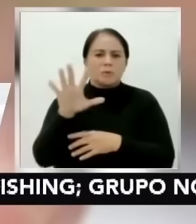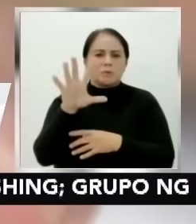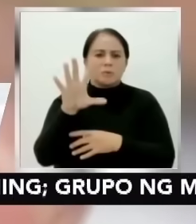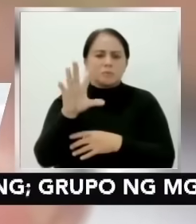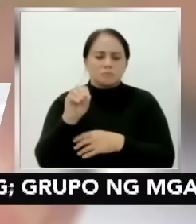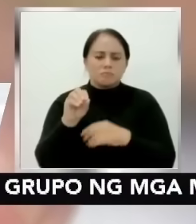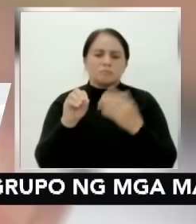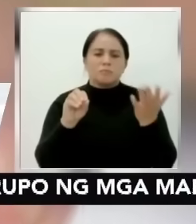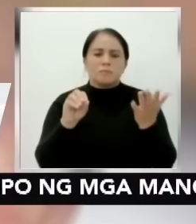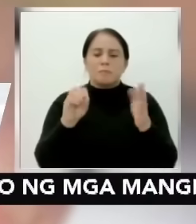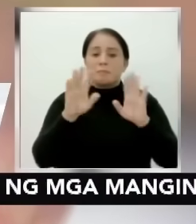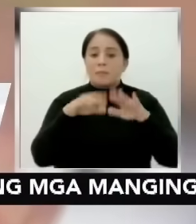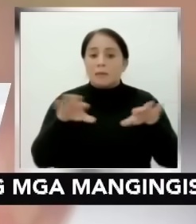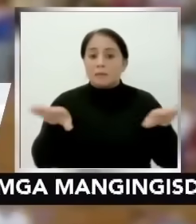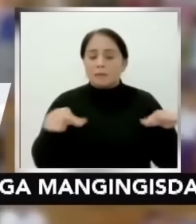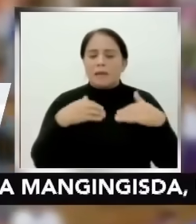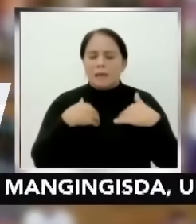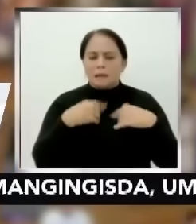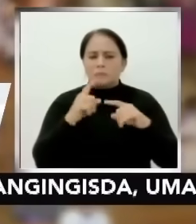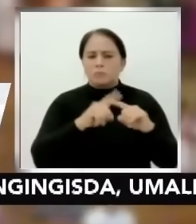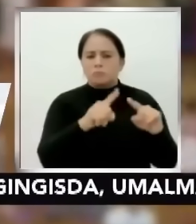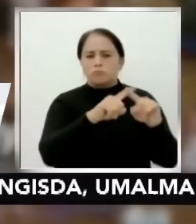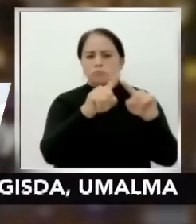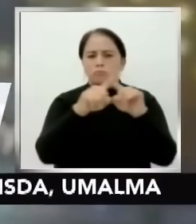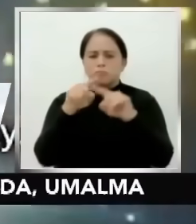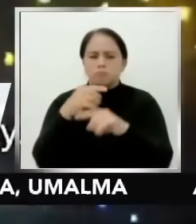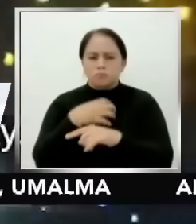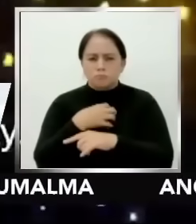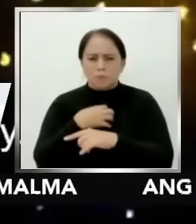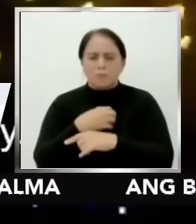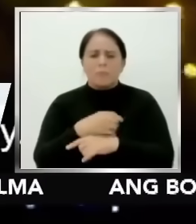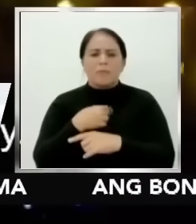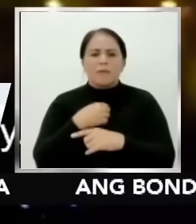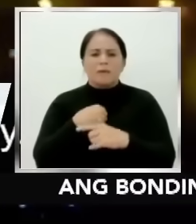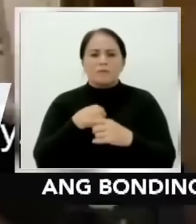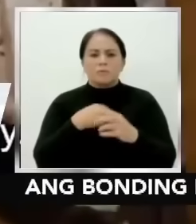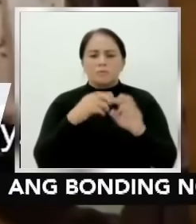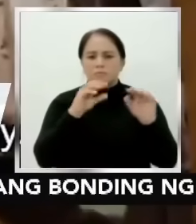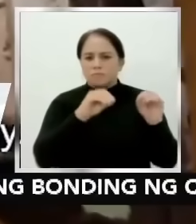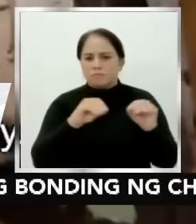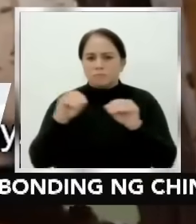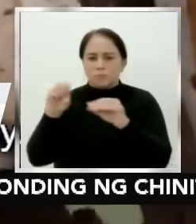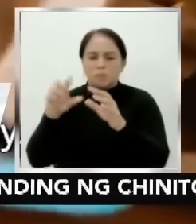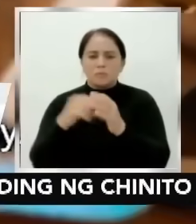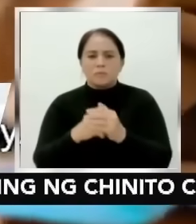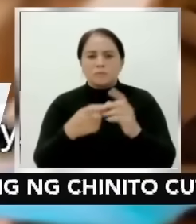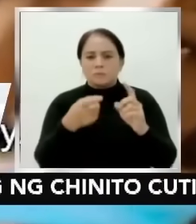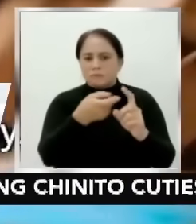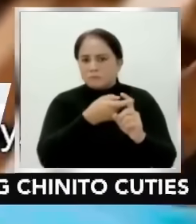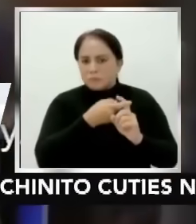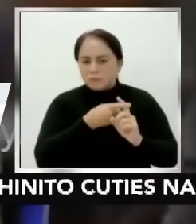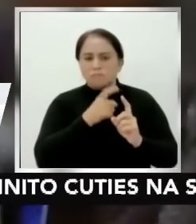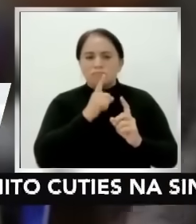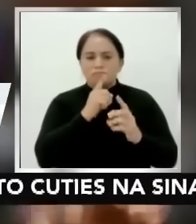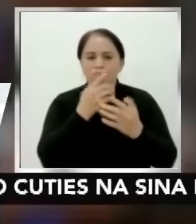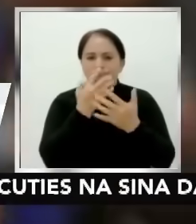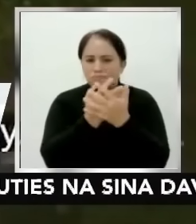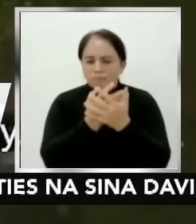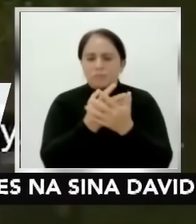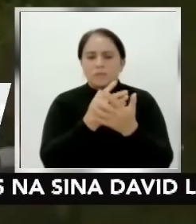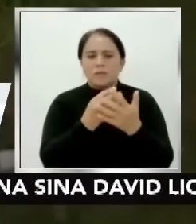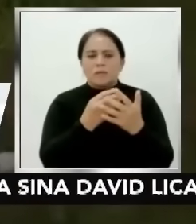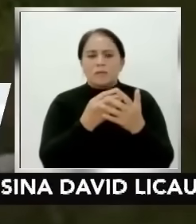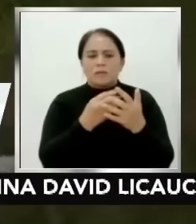biktima sa patong-patong na reklamo, kabilang ang qualified trafficking, kidnapping, serious illegal detention, paglabag sa